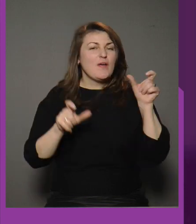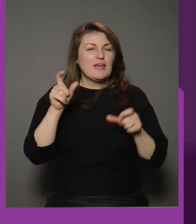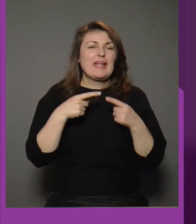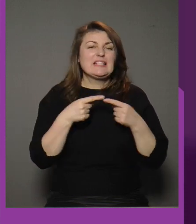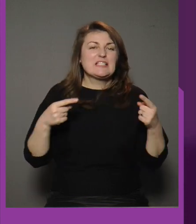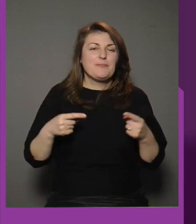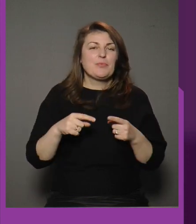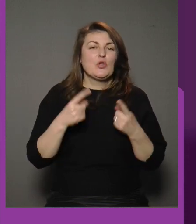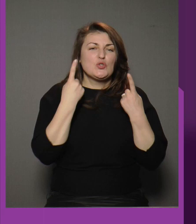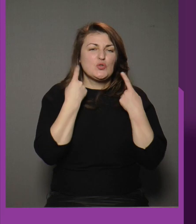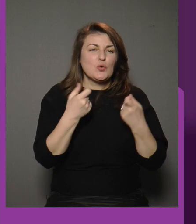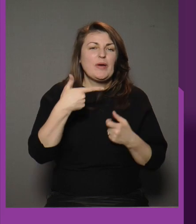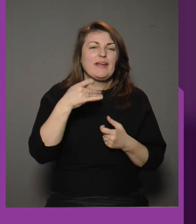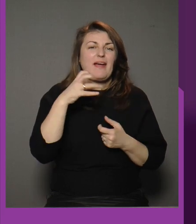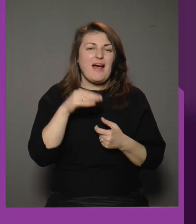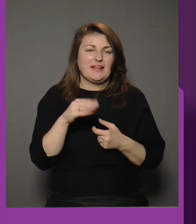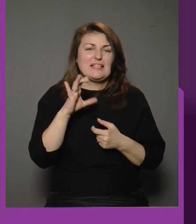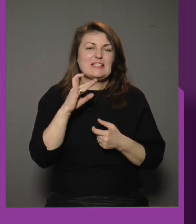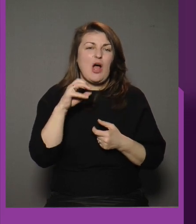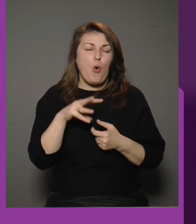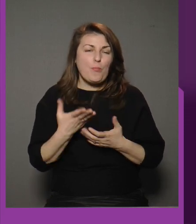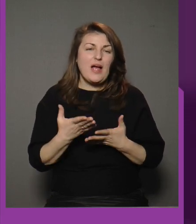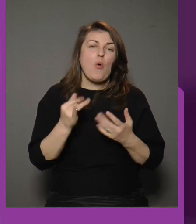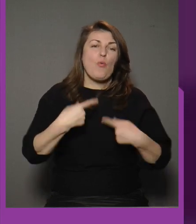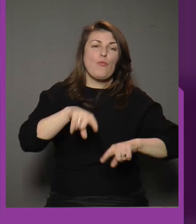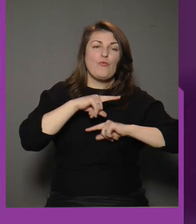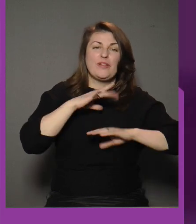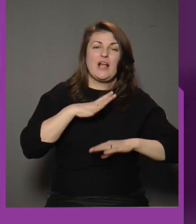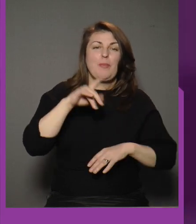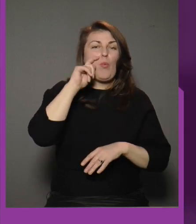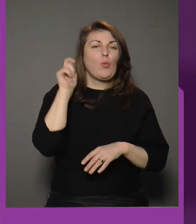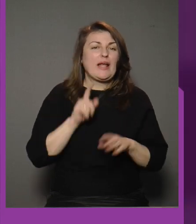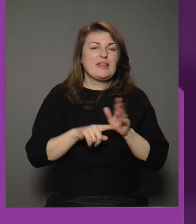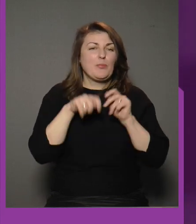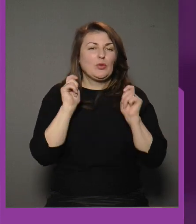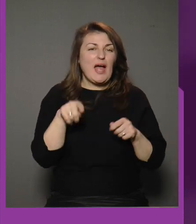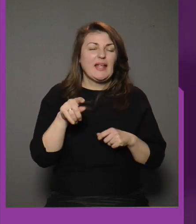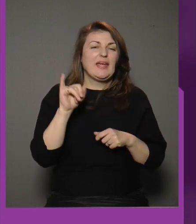дисципліні супергігант слалом. У фіналі були українські дебютанти ігор.